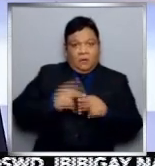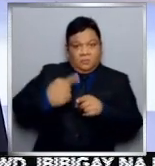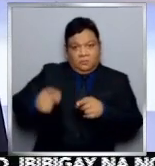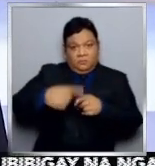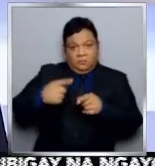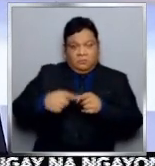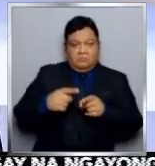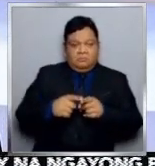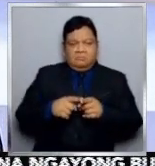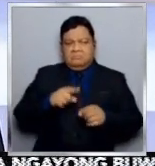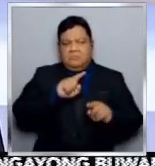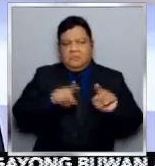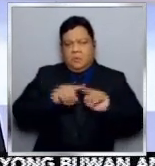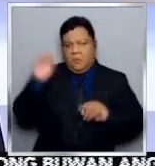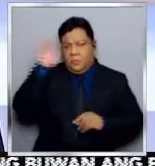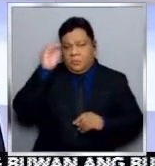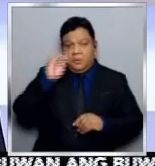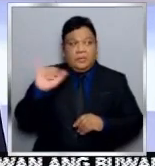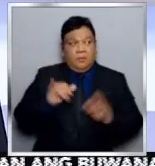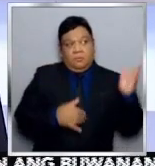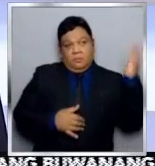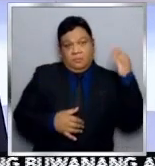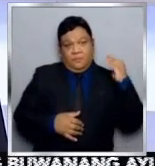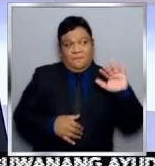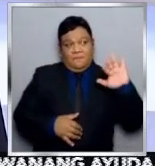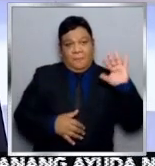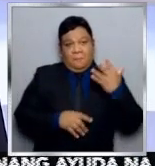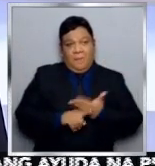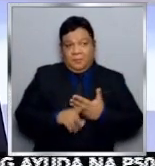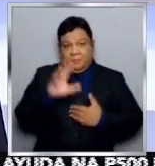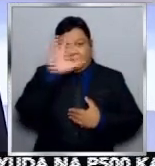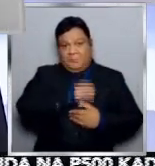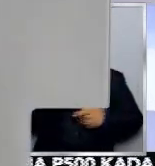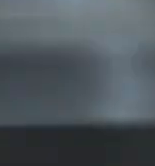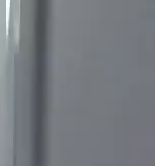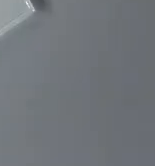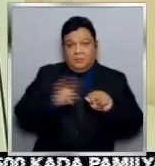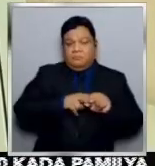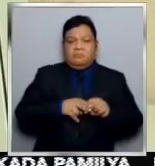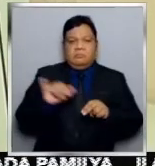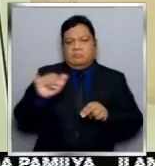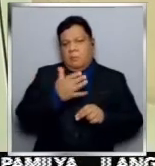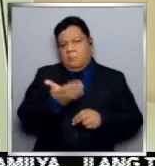sa unang 5 buwan ng taon, sisingilin din. Nakatutok si Von Aquino.